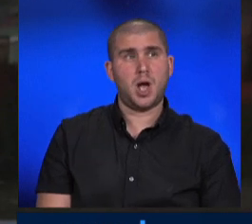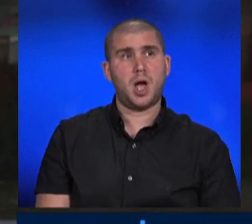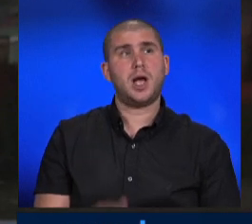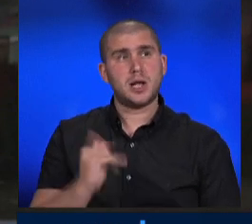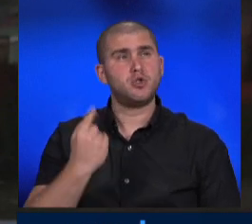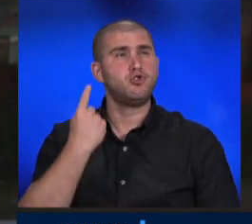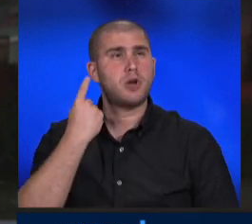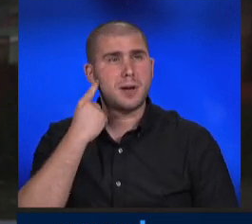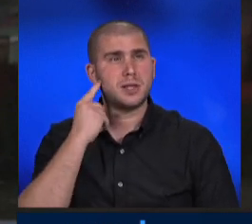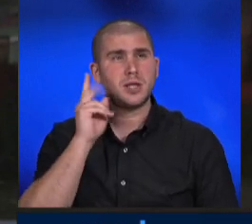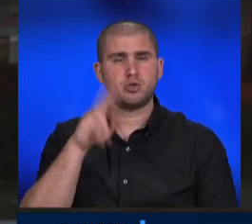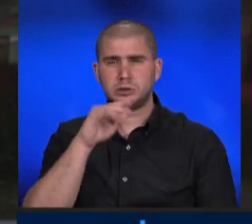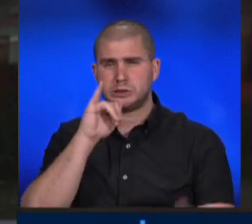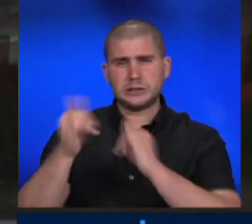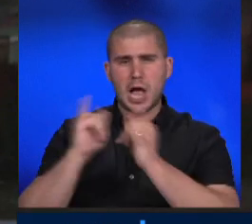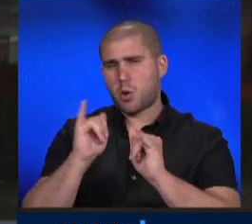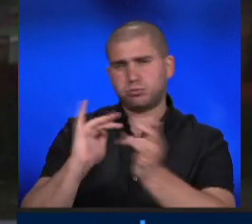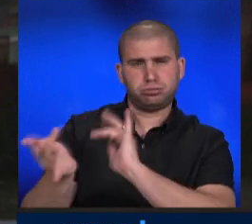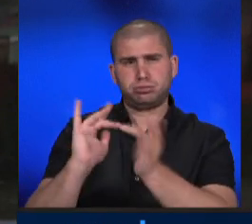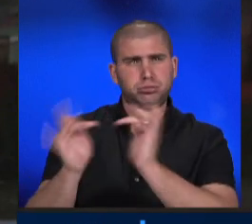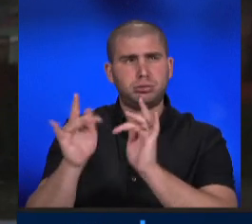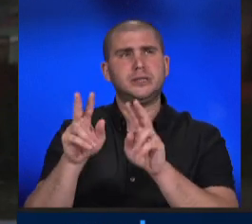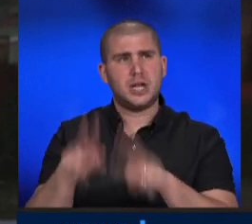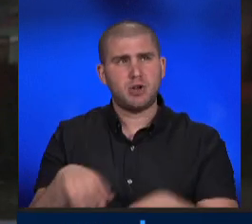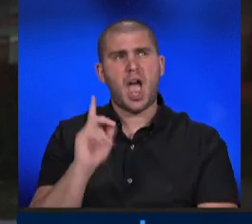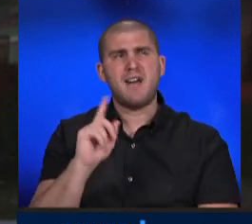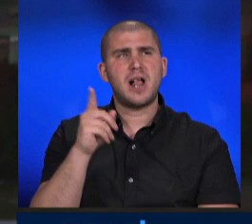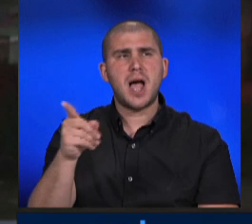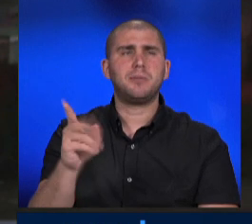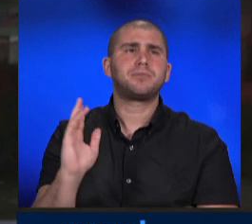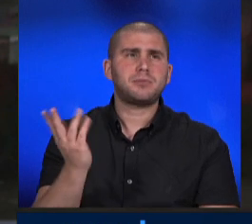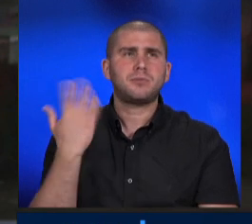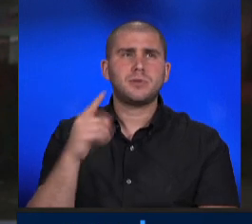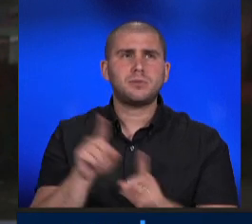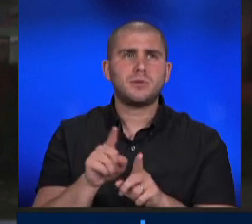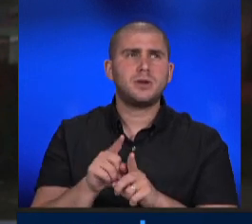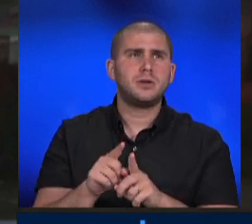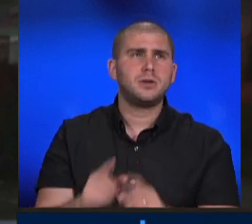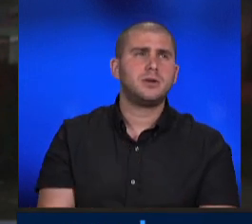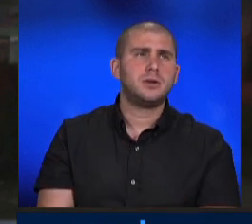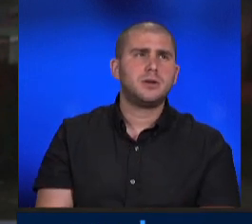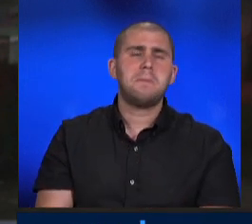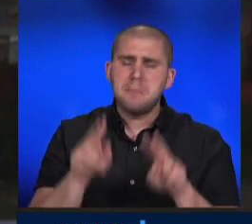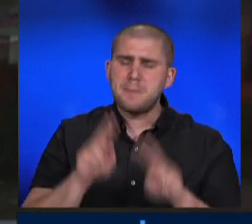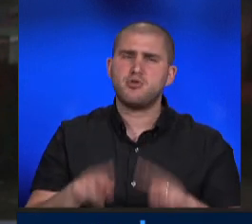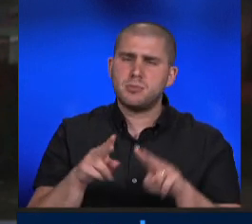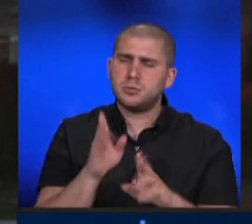שמעתי שיש צעקות, שיש ריבים, אבל הם פשוט היו ממש